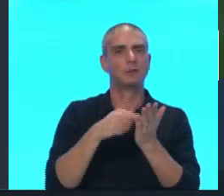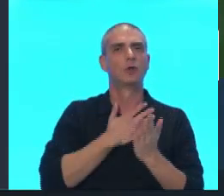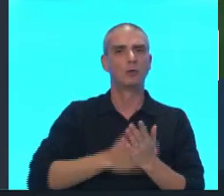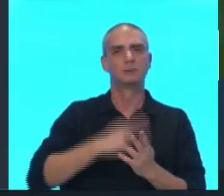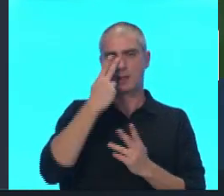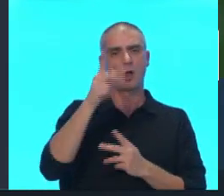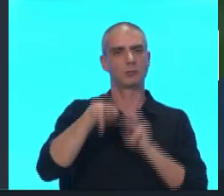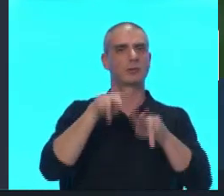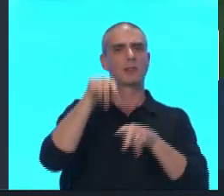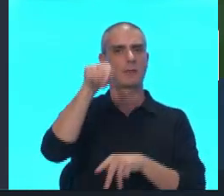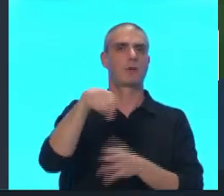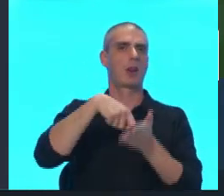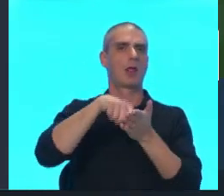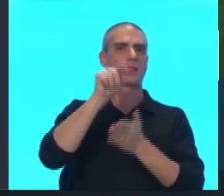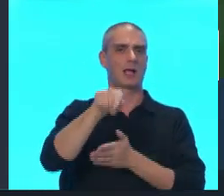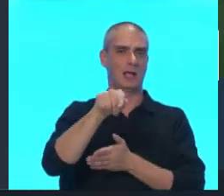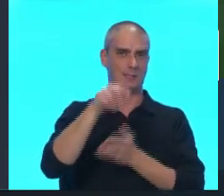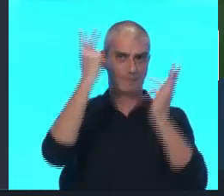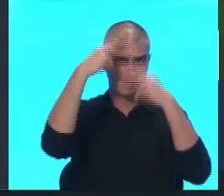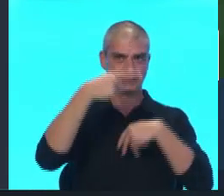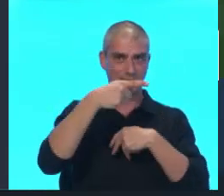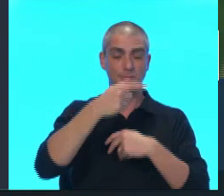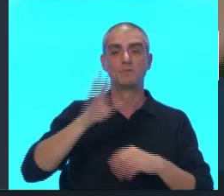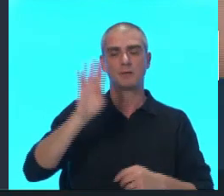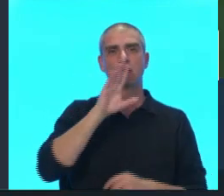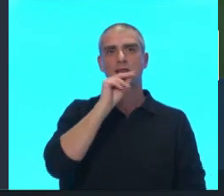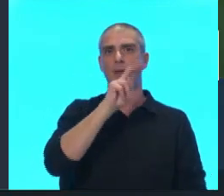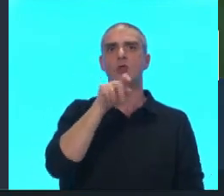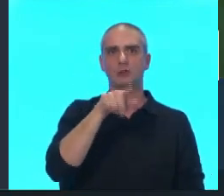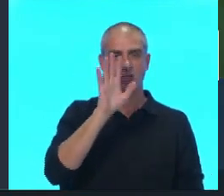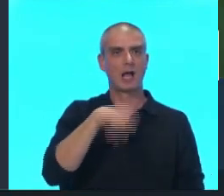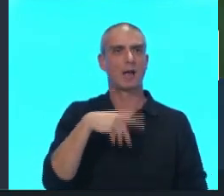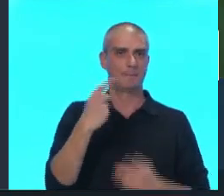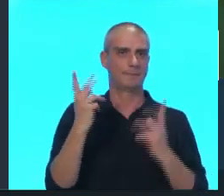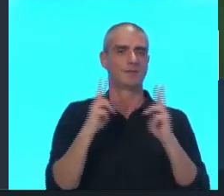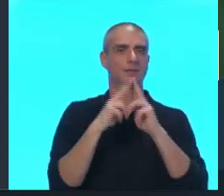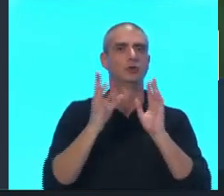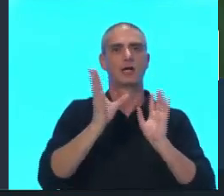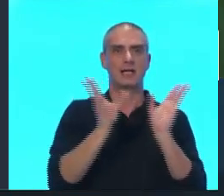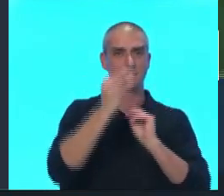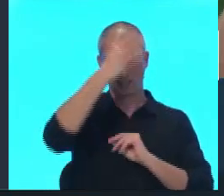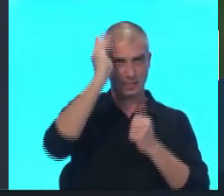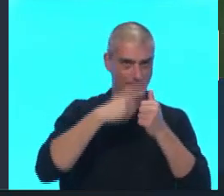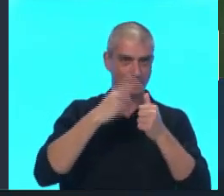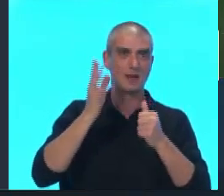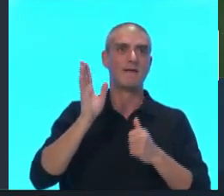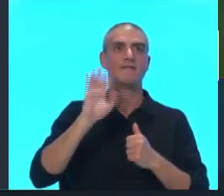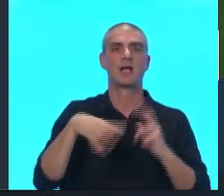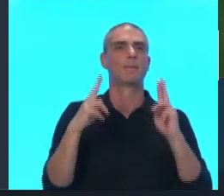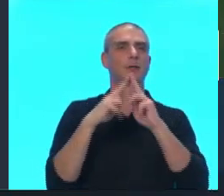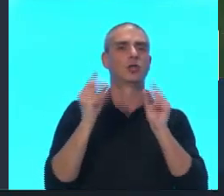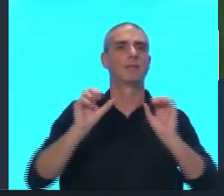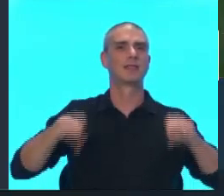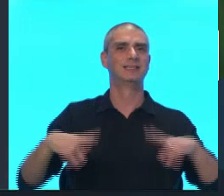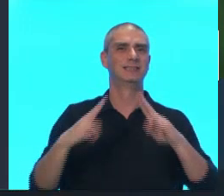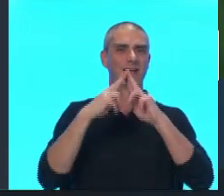הסוגיה הזאת מתוקנת. נתניהו צפוי, ככל הנראה, להתייחס לסוגיה הזאת גם במהלך פגישתו עם טראמפ וגם במהלך פגישתו עם נשיא צרפת